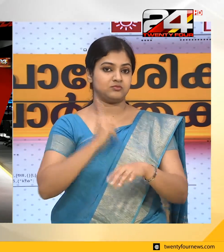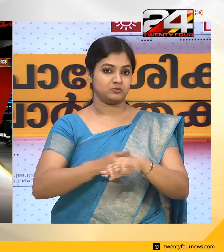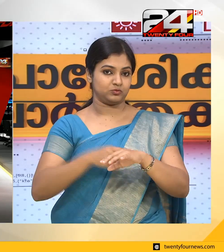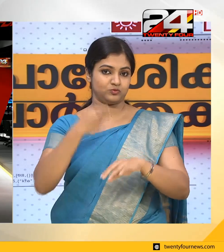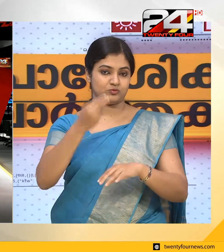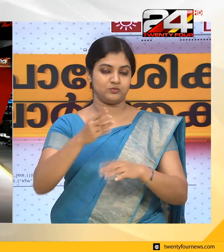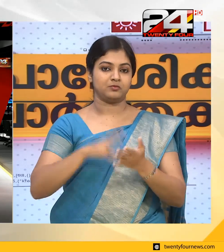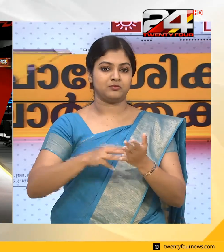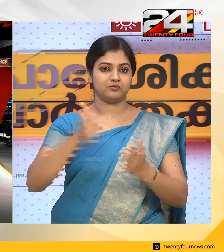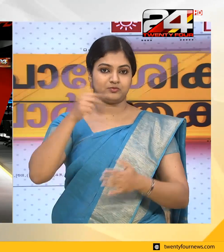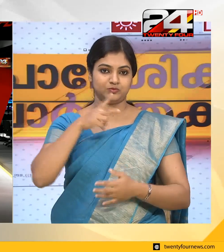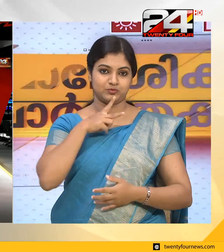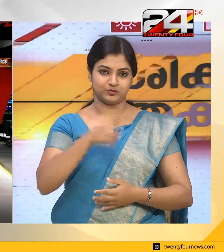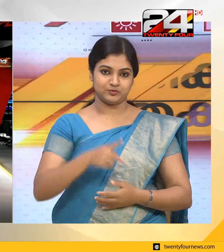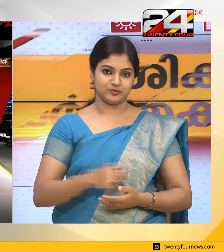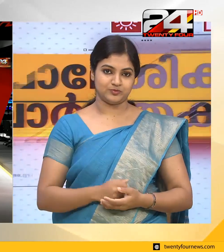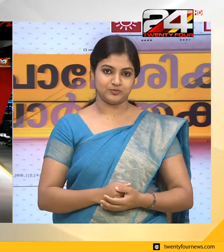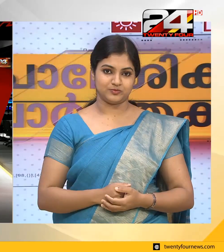നൽകി.